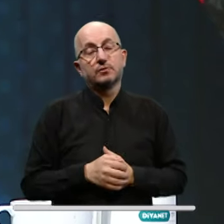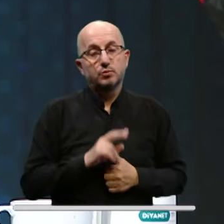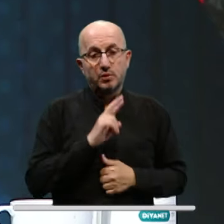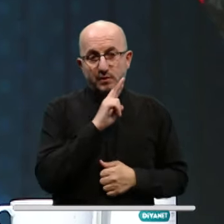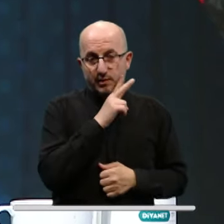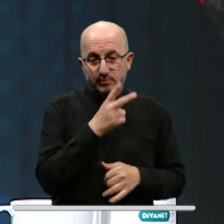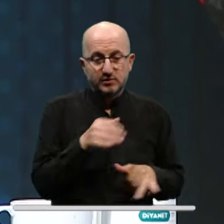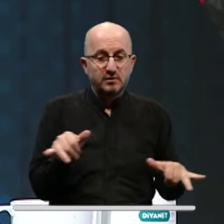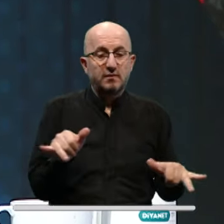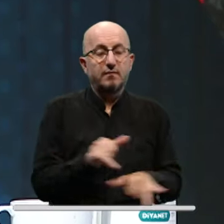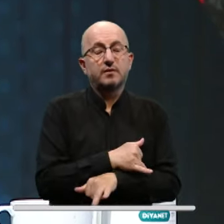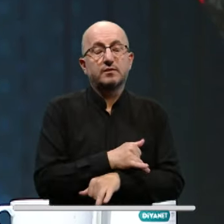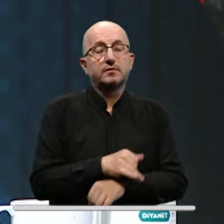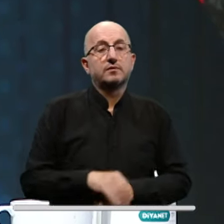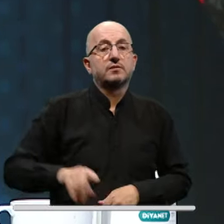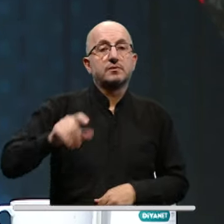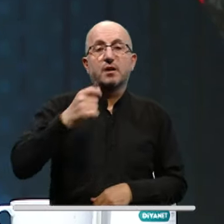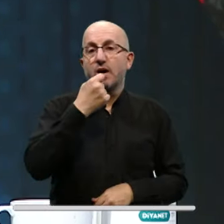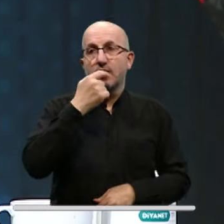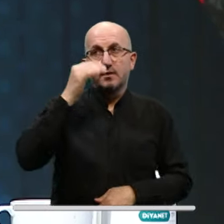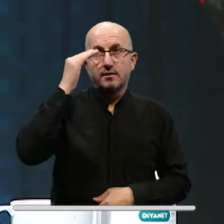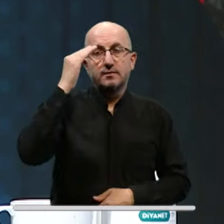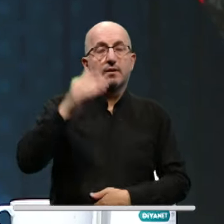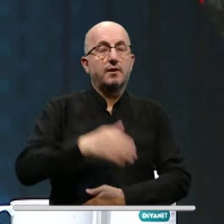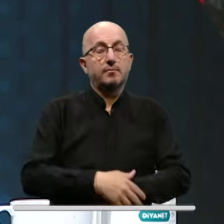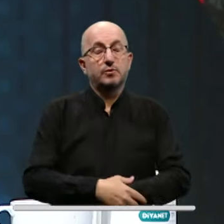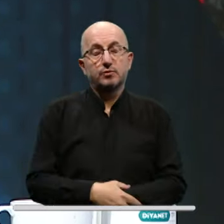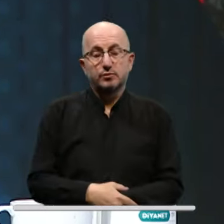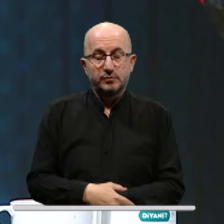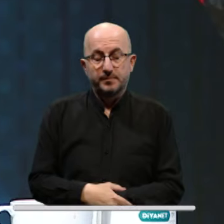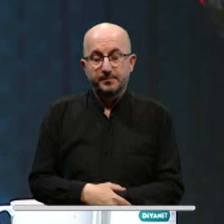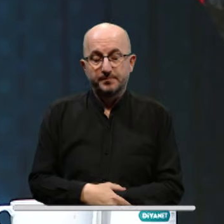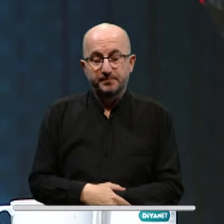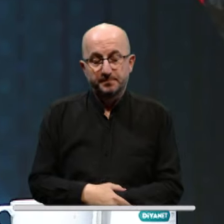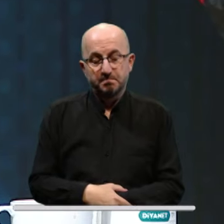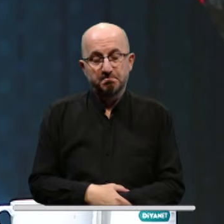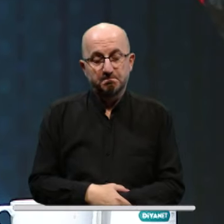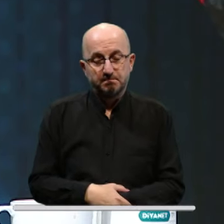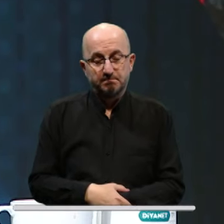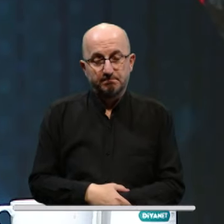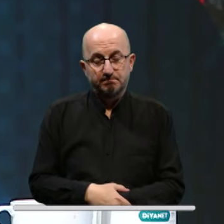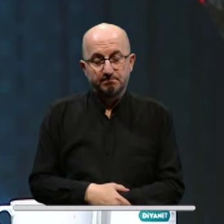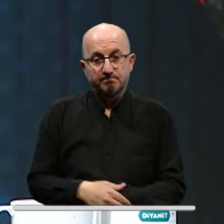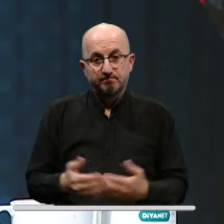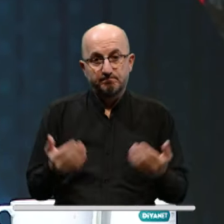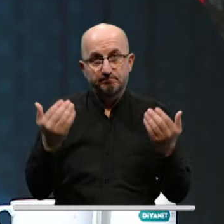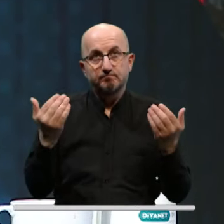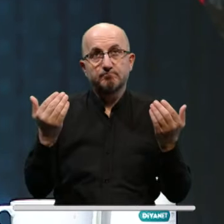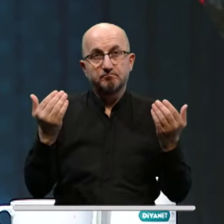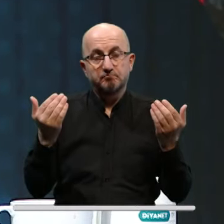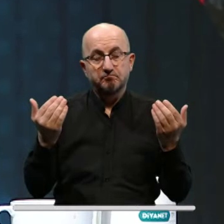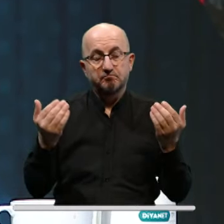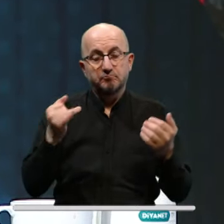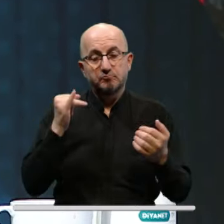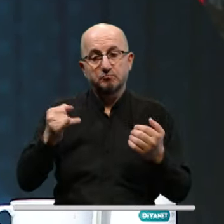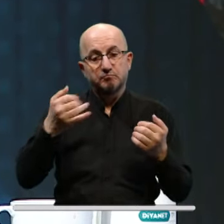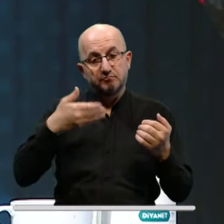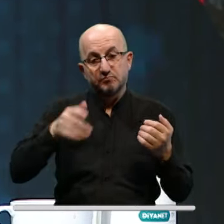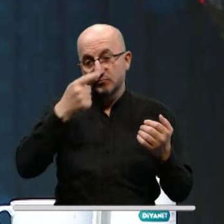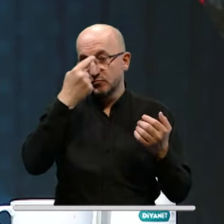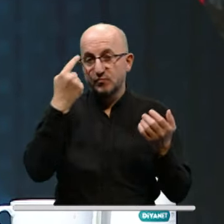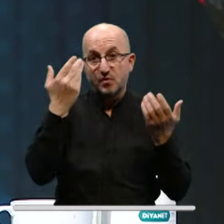günahlarımıza kefaret kılsın. Ankara'ya selam ediyoruz Fethiye abla. Sen bize dua et, biz de sana dua edelim. Bu kötü günler inşallah bir an evvel geçer.